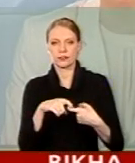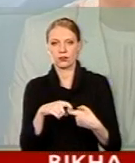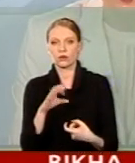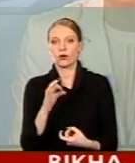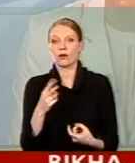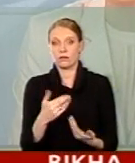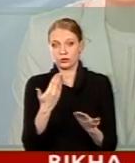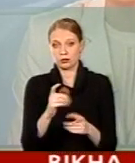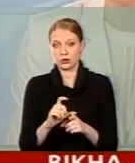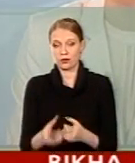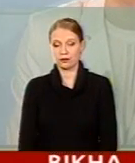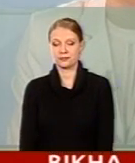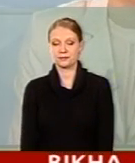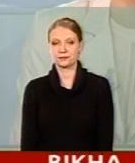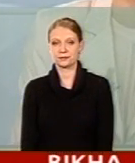Ольго, тобі слово.